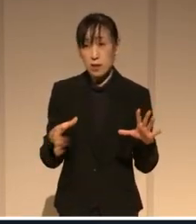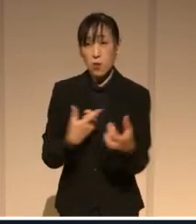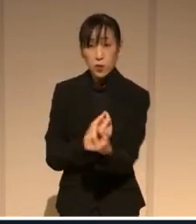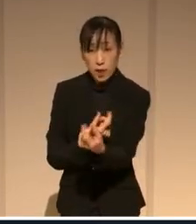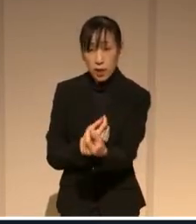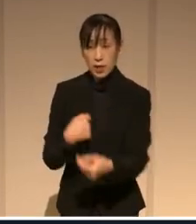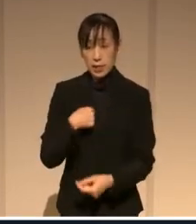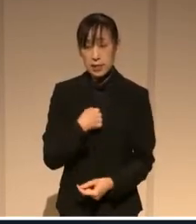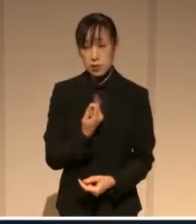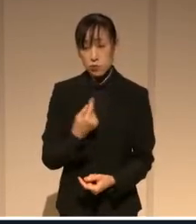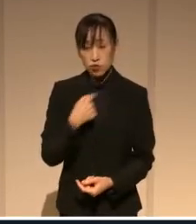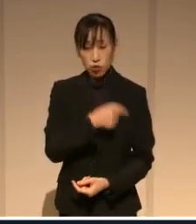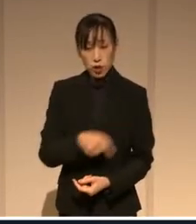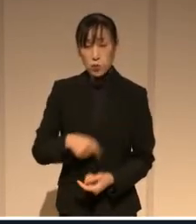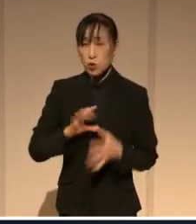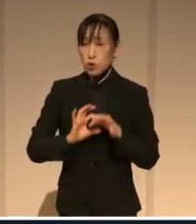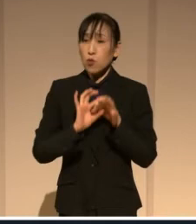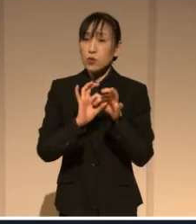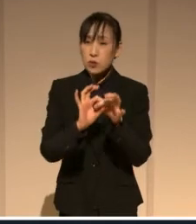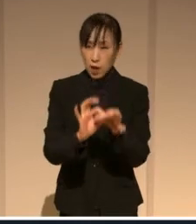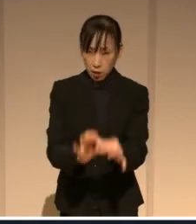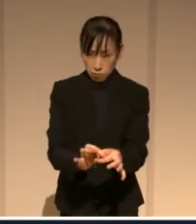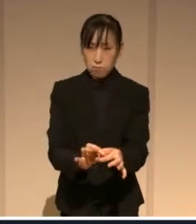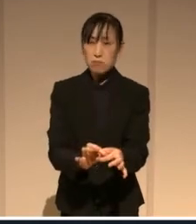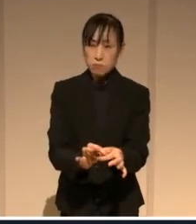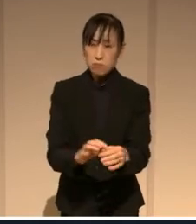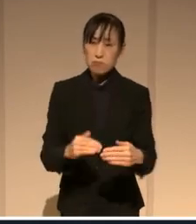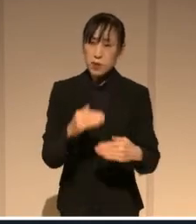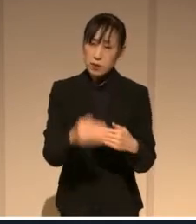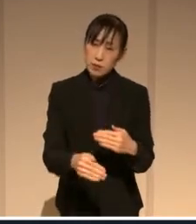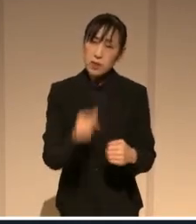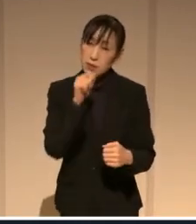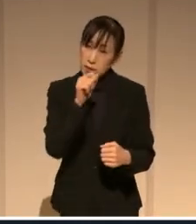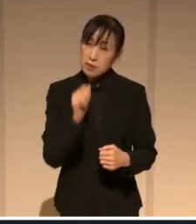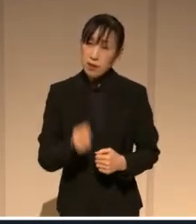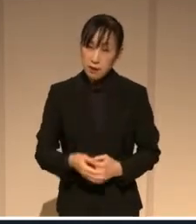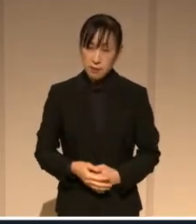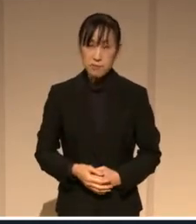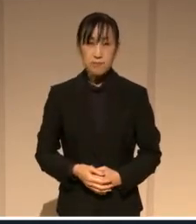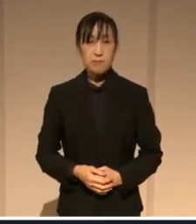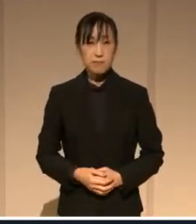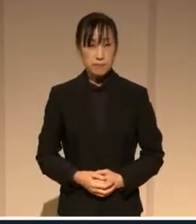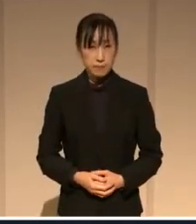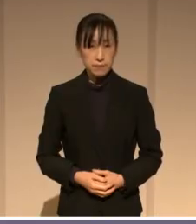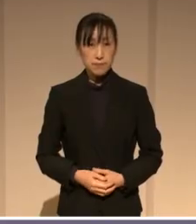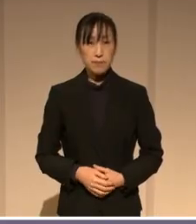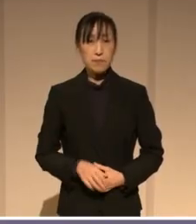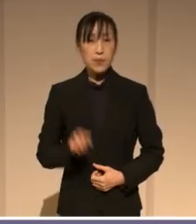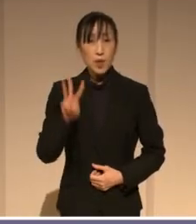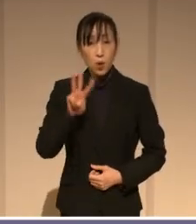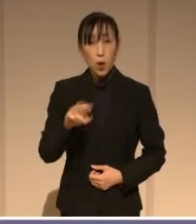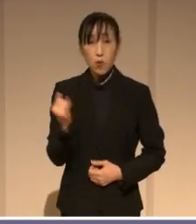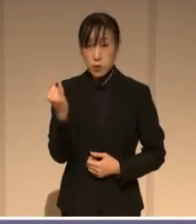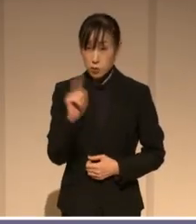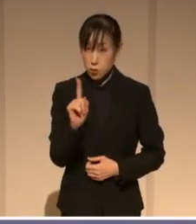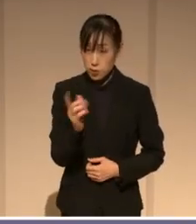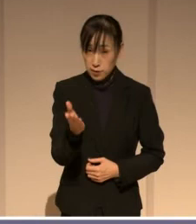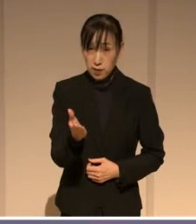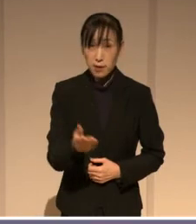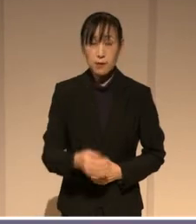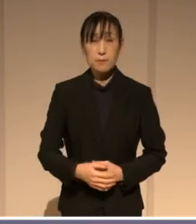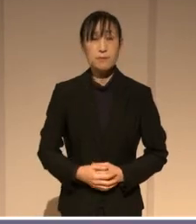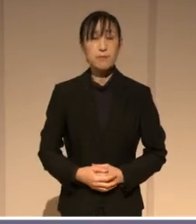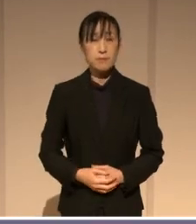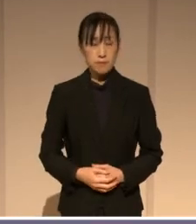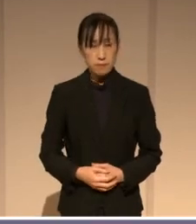るっていう一歩が進んでいくといいですよねさあそしては53いかがでしょうかはいこれは本当に